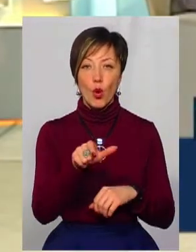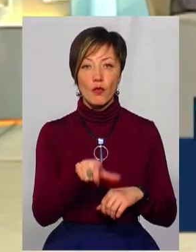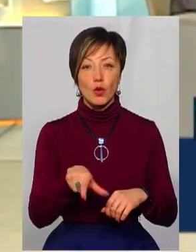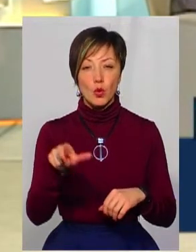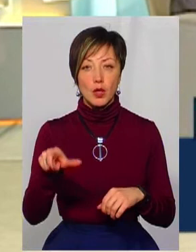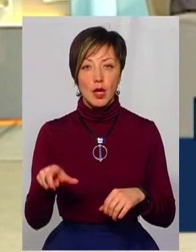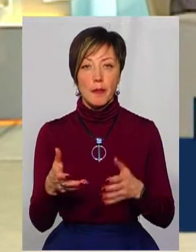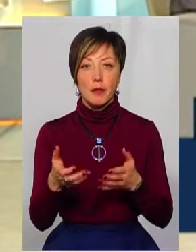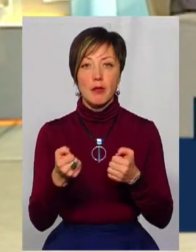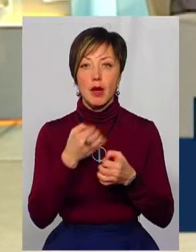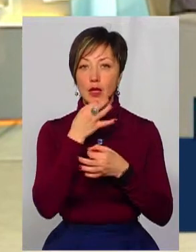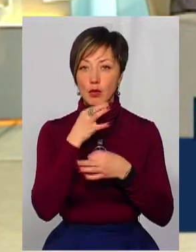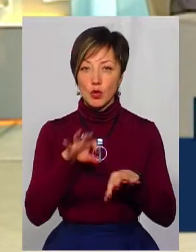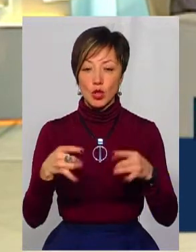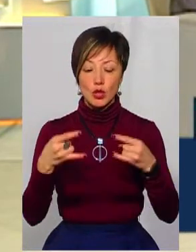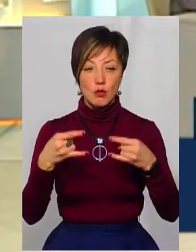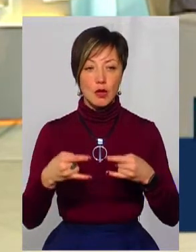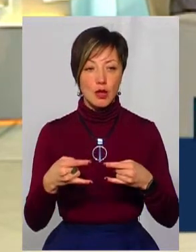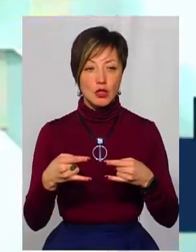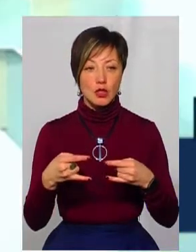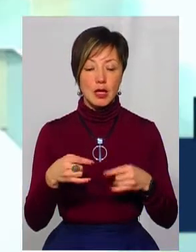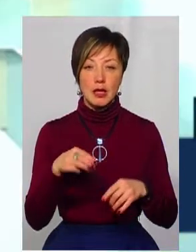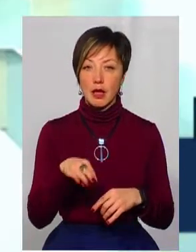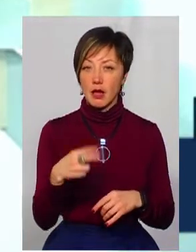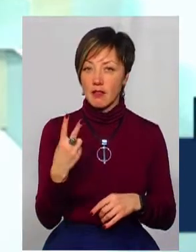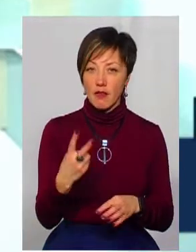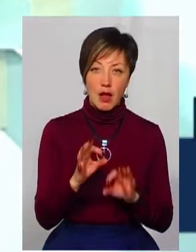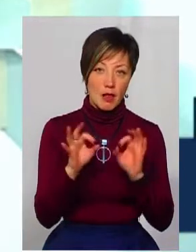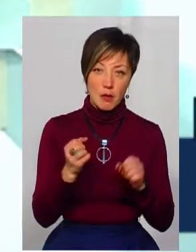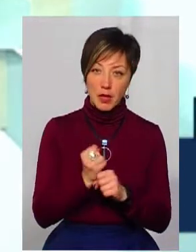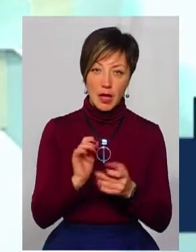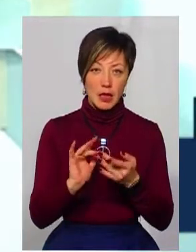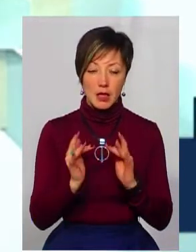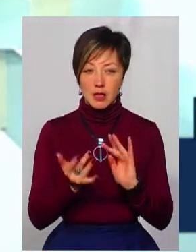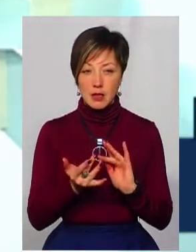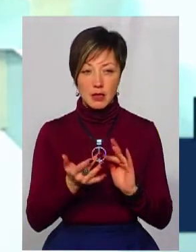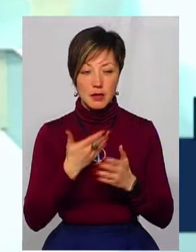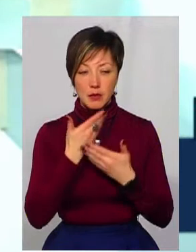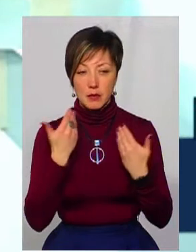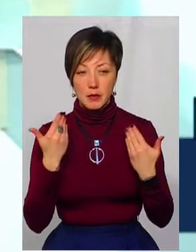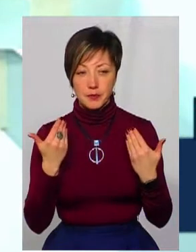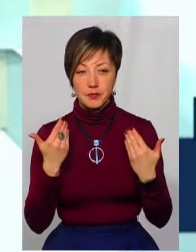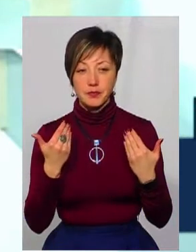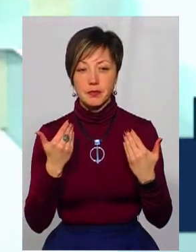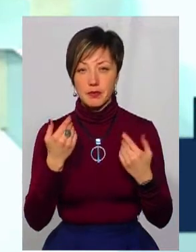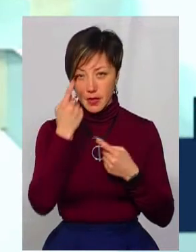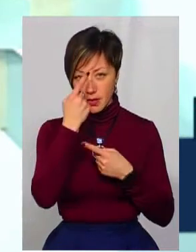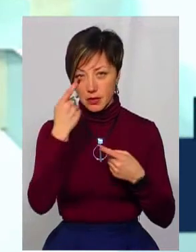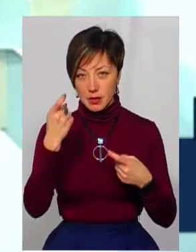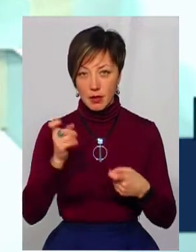приймати будь-яке зображення, взагалі там ні Т2 не працює, ні інтернет, якісь там оператори туди сигнал